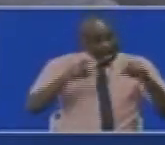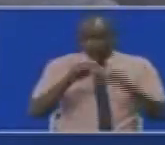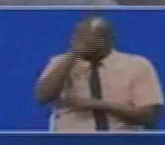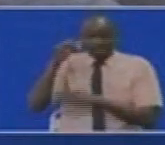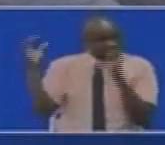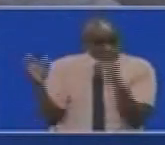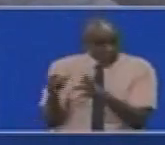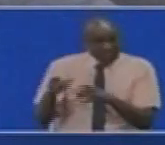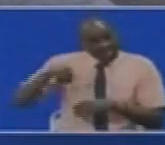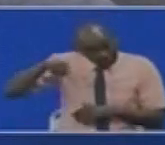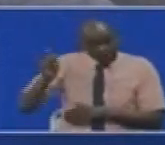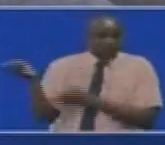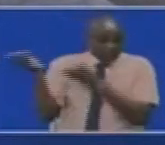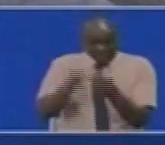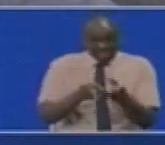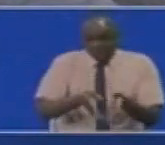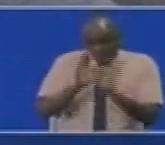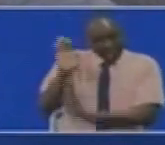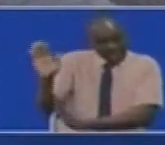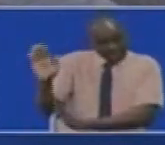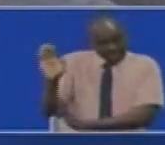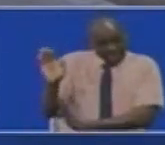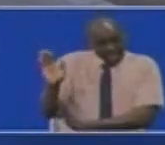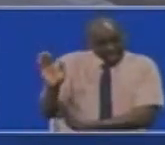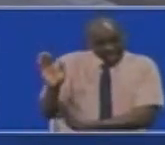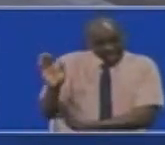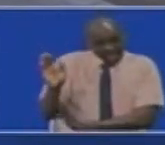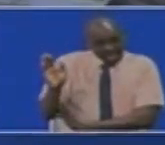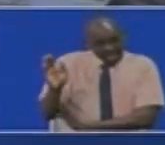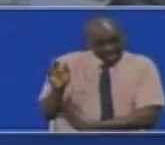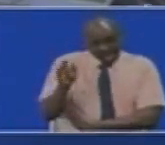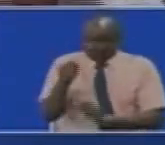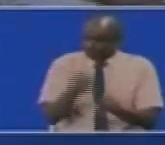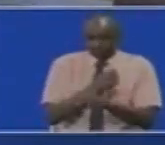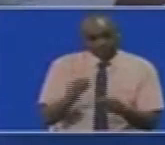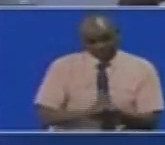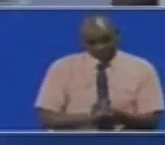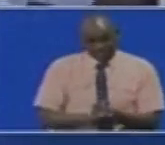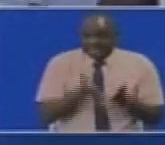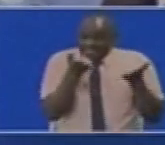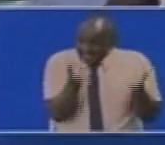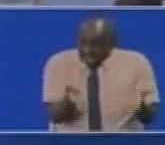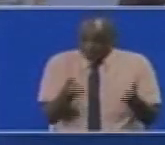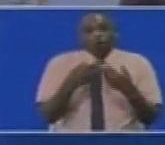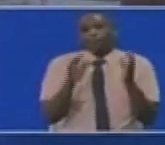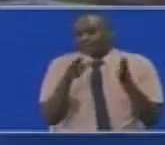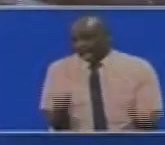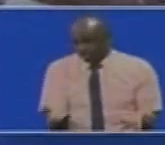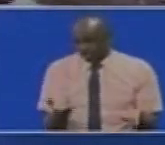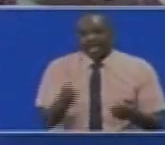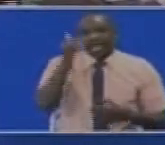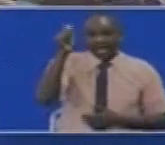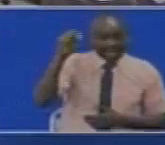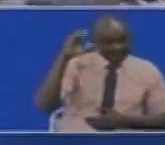to create unpredictable systems for predictable outcome. Na kwa kulikunjua jamvi hilo, chama cha